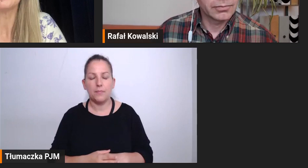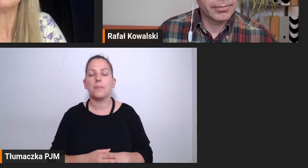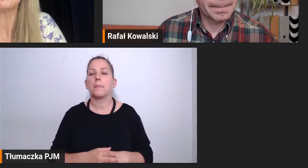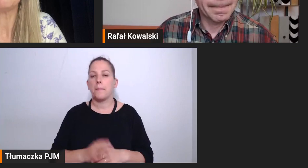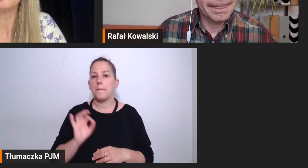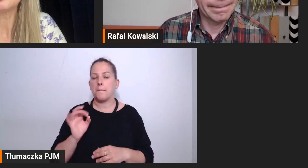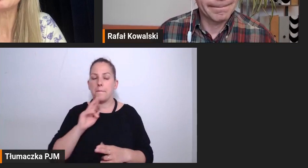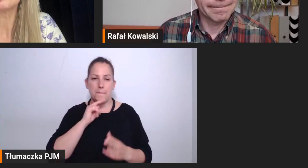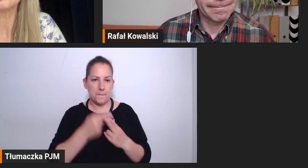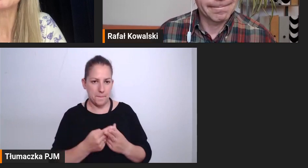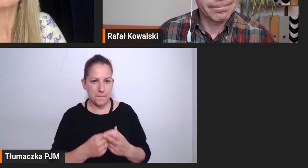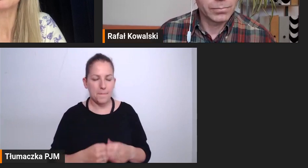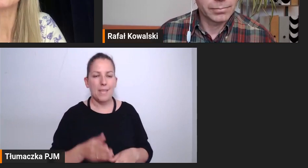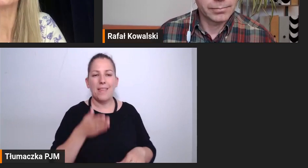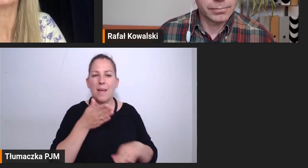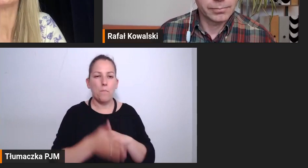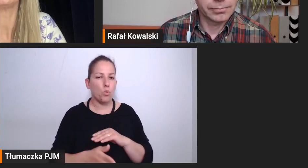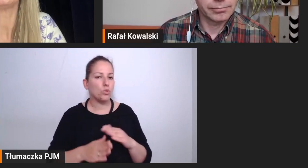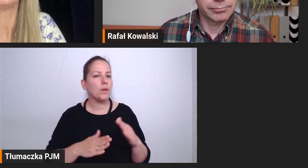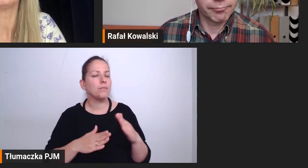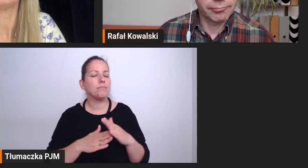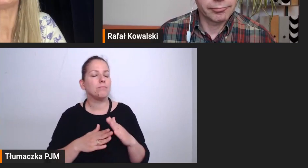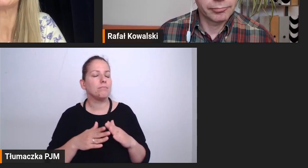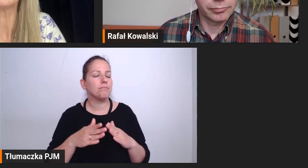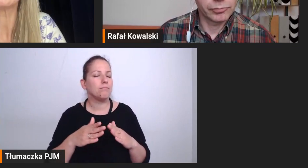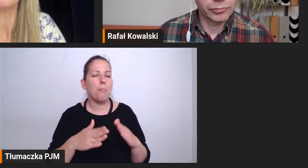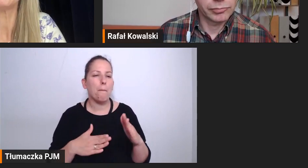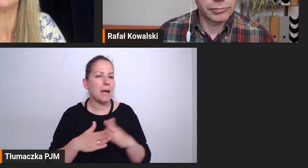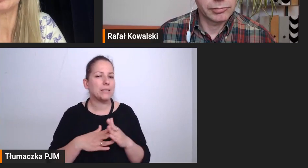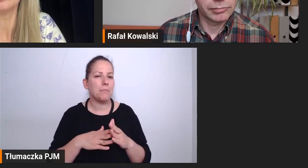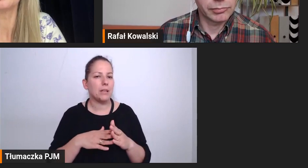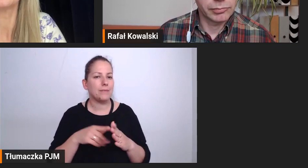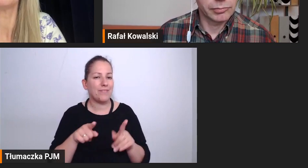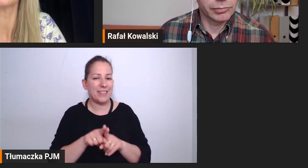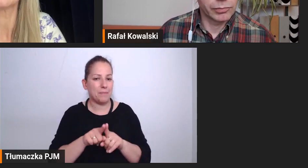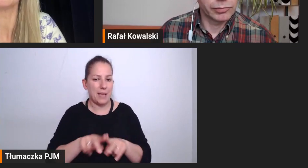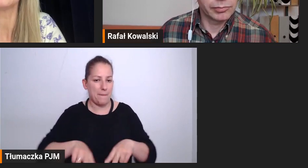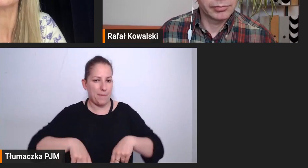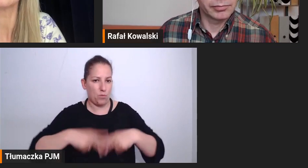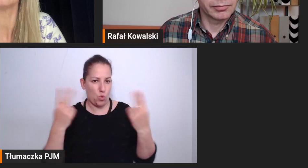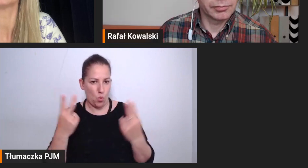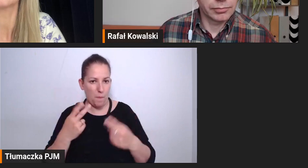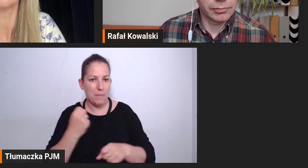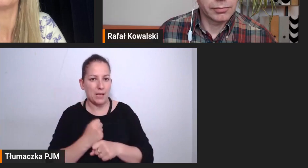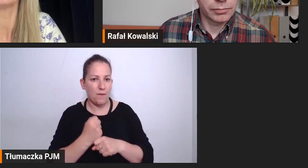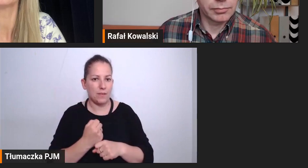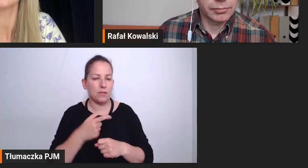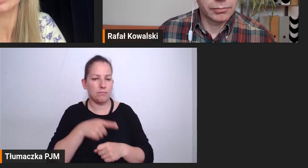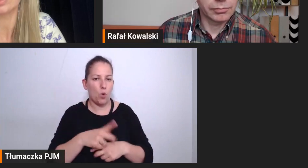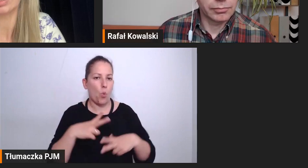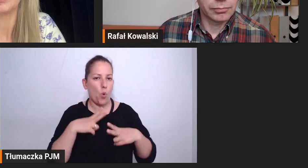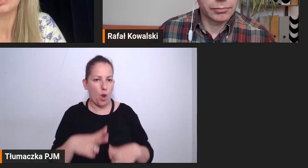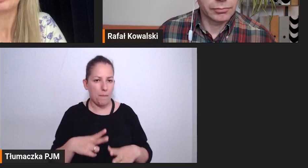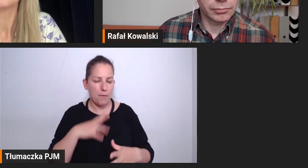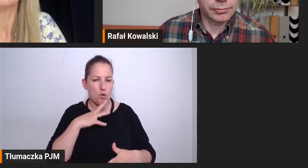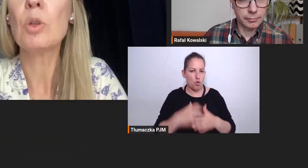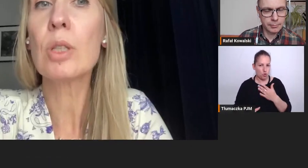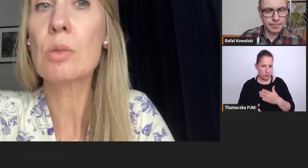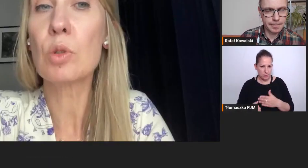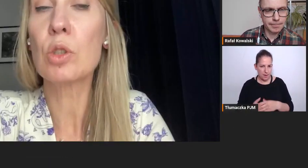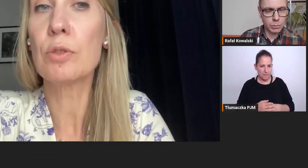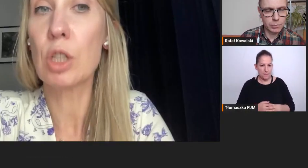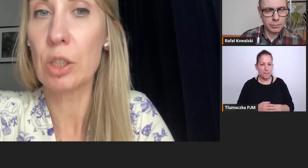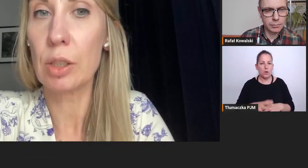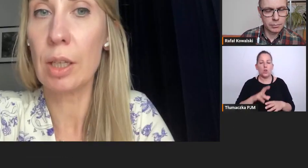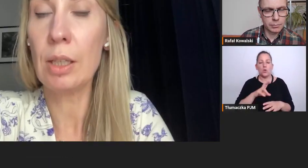Już odpowiadam. Najpóźniej należy złożyć w tym samym dniu, w którym pracownik z tego urlopu korzysta. Czy